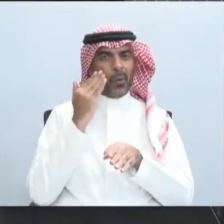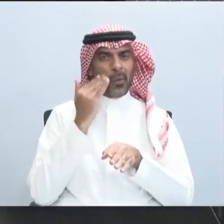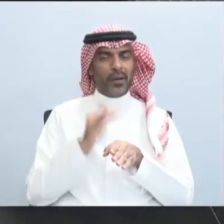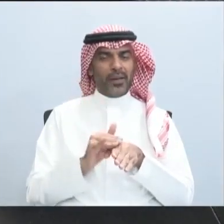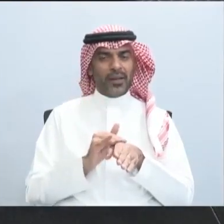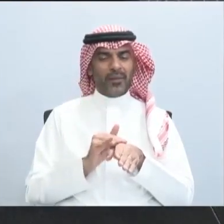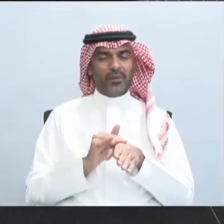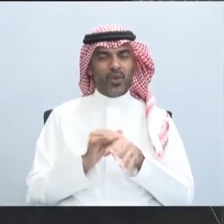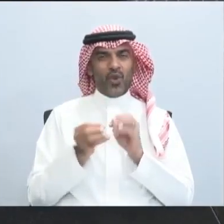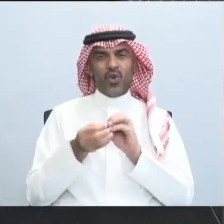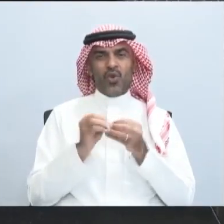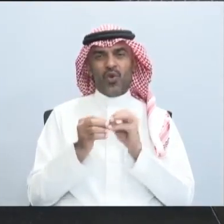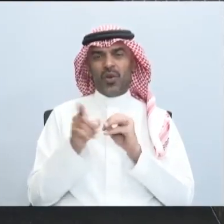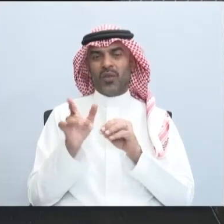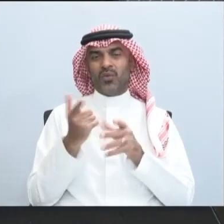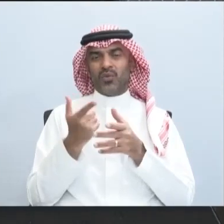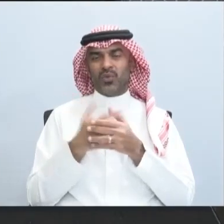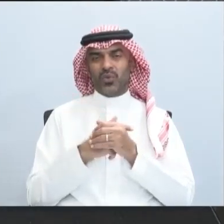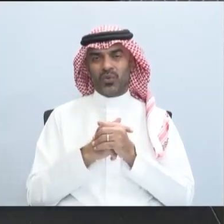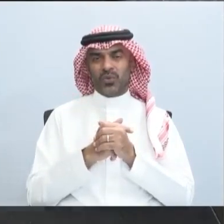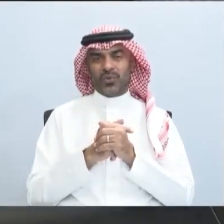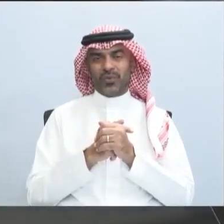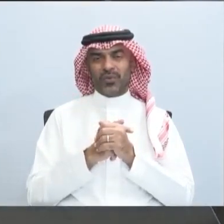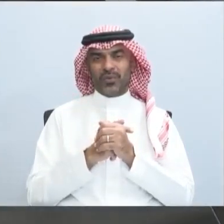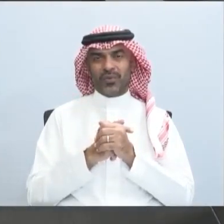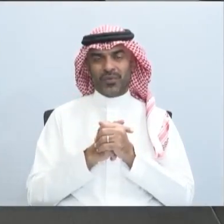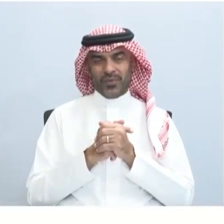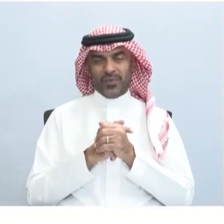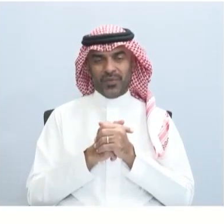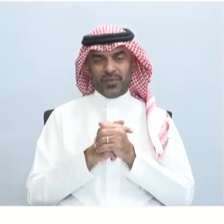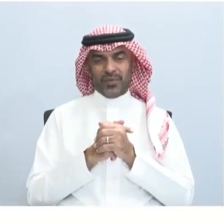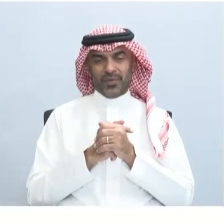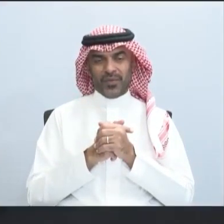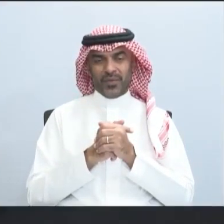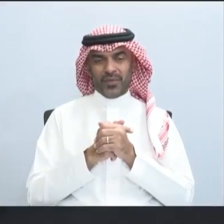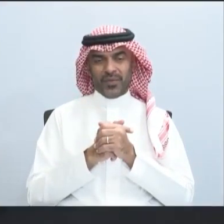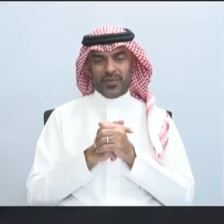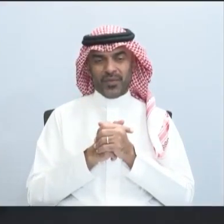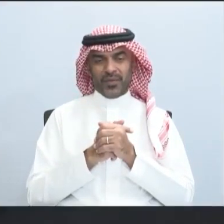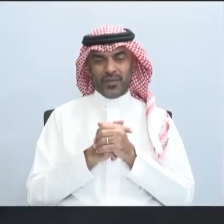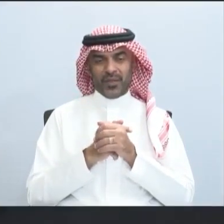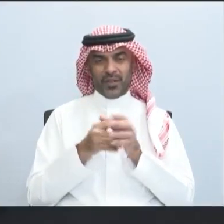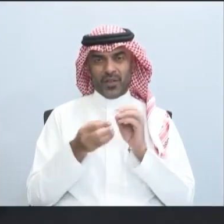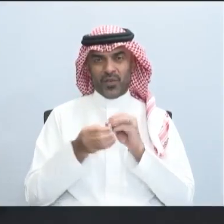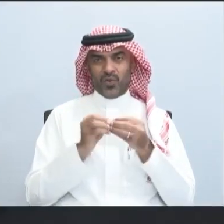لونه يا ترى ماذا تشاهدون بلونه ماذا تشاهدون بلونه